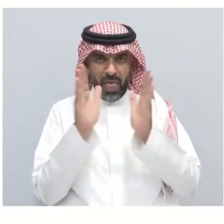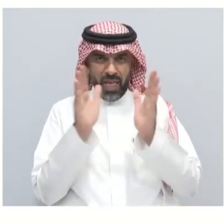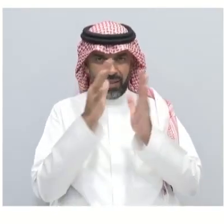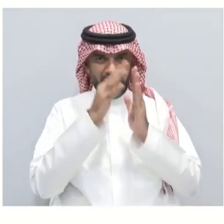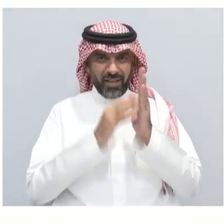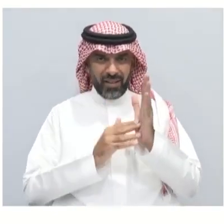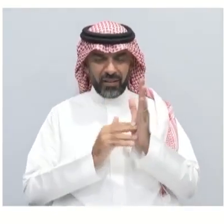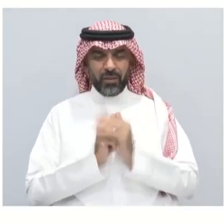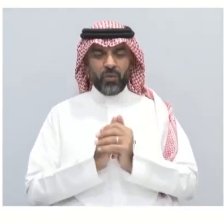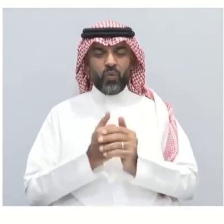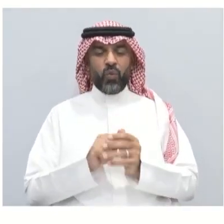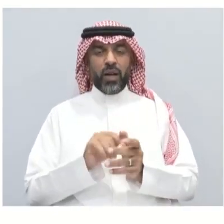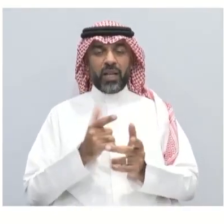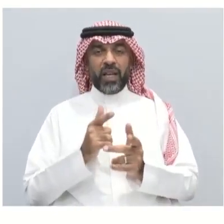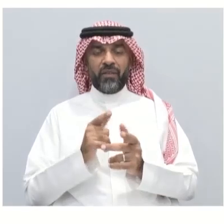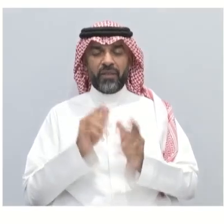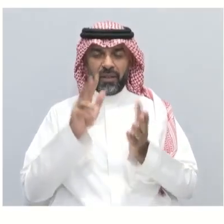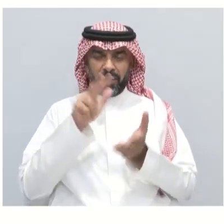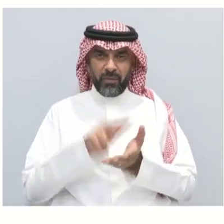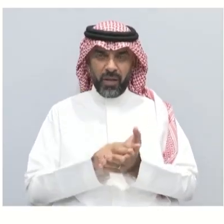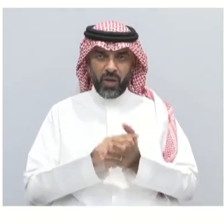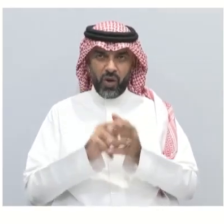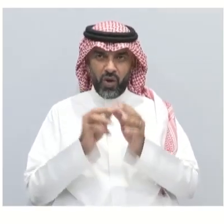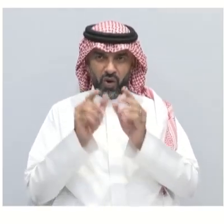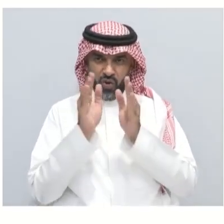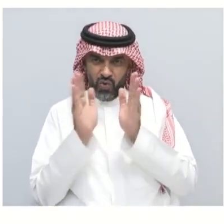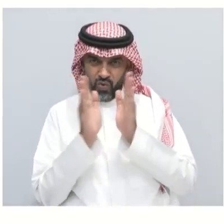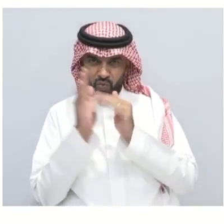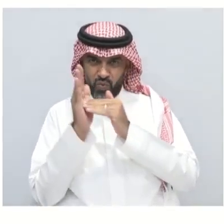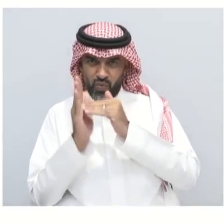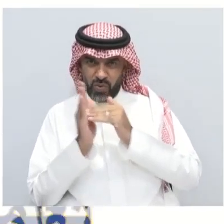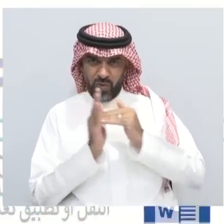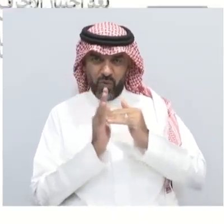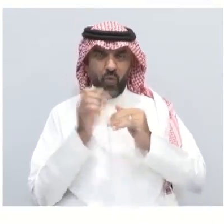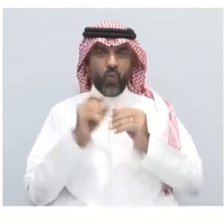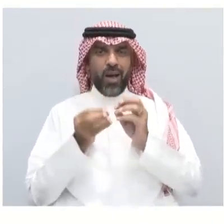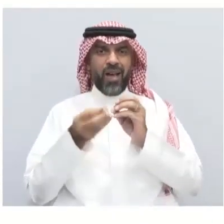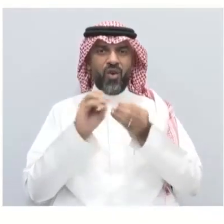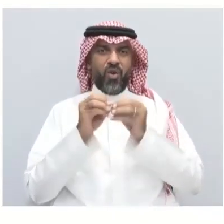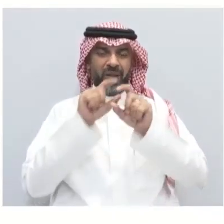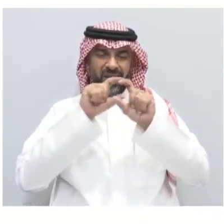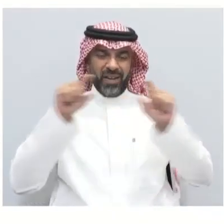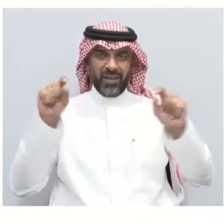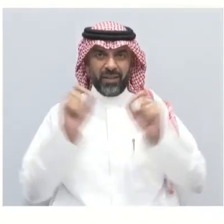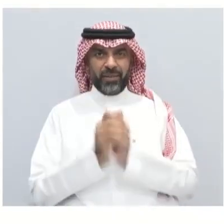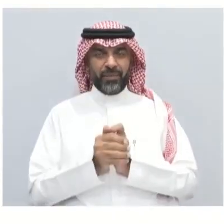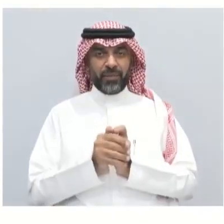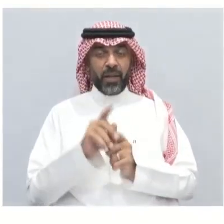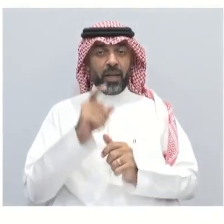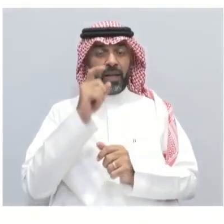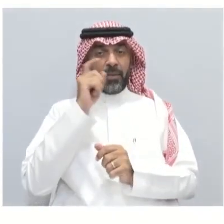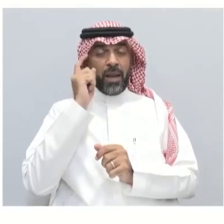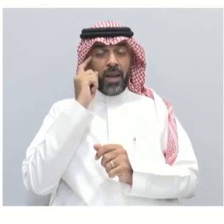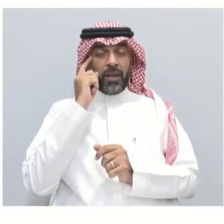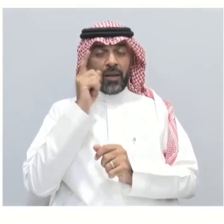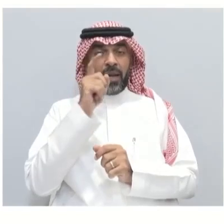وايضا راينا كيف نقوم بتطبيق الحدود والتظليل على النص طيب طبعا لابد اي